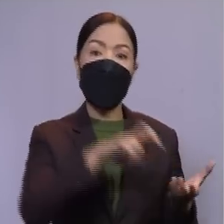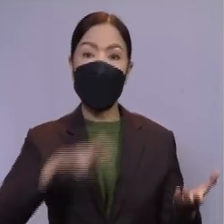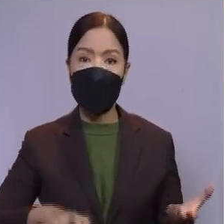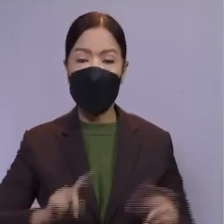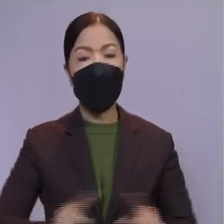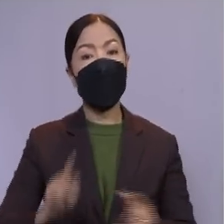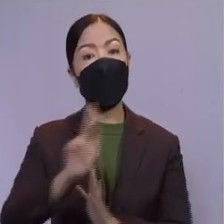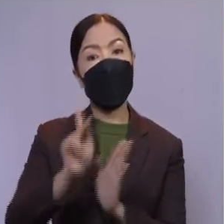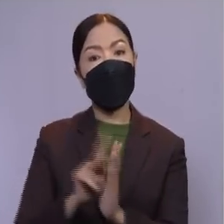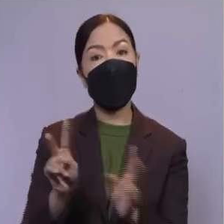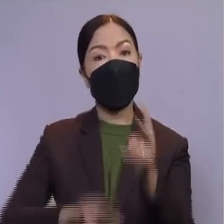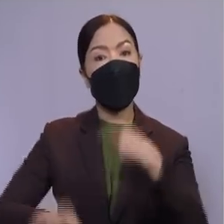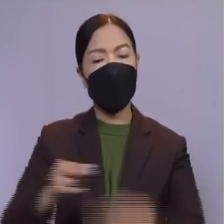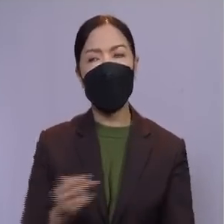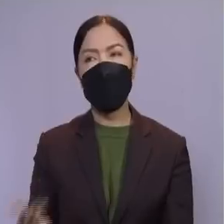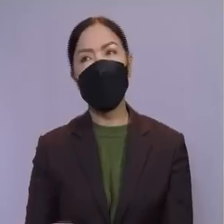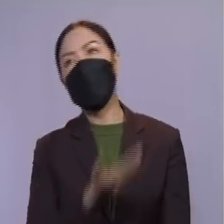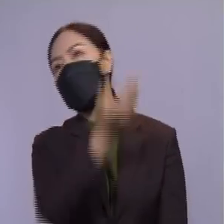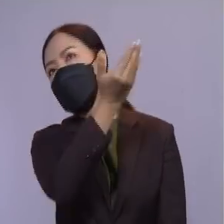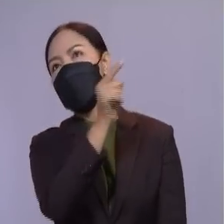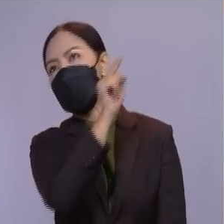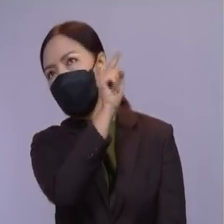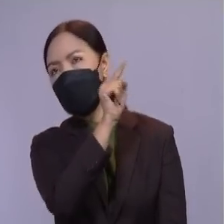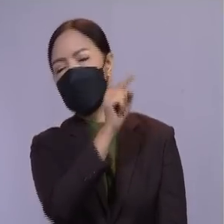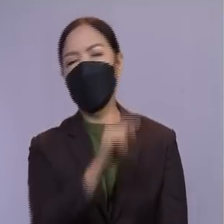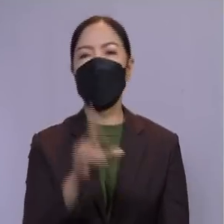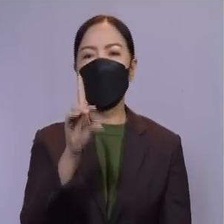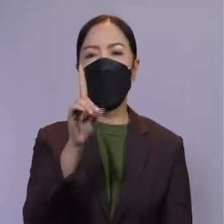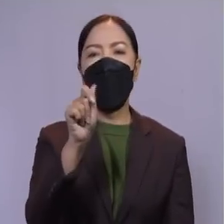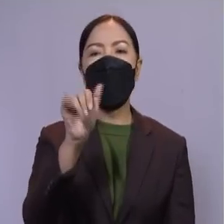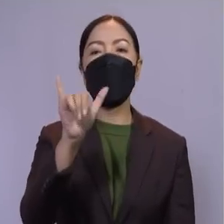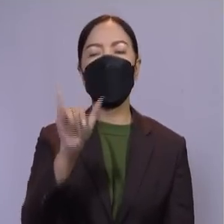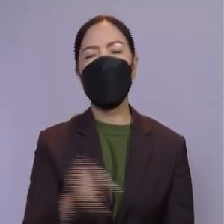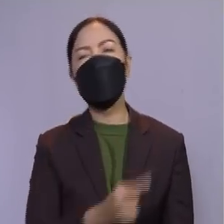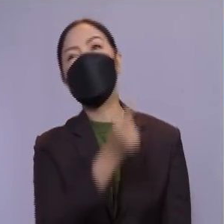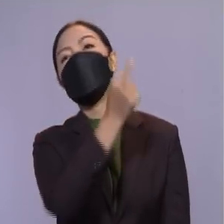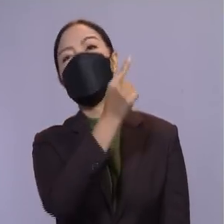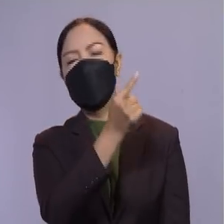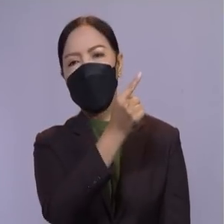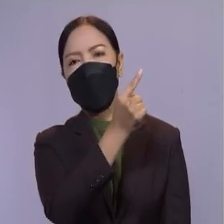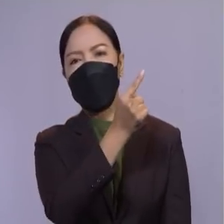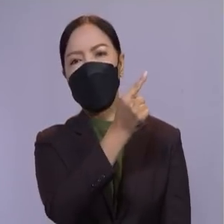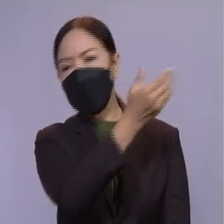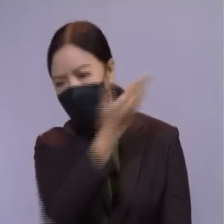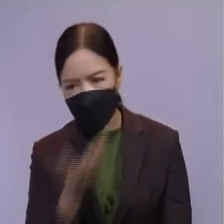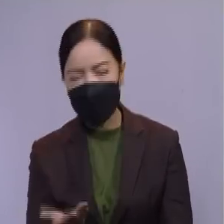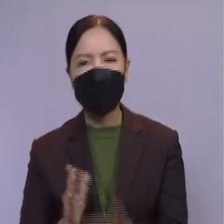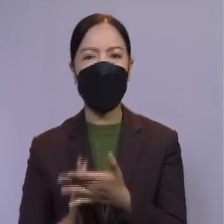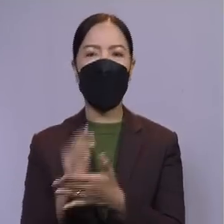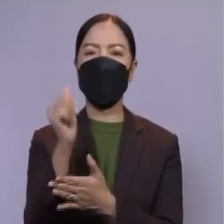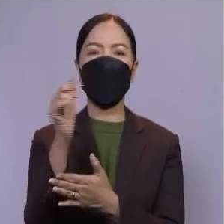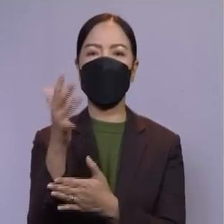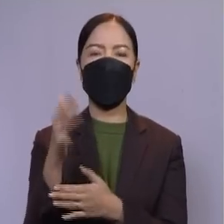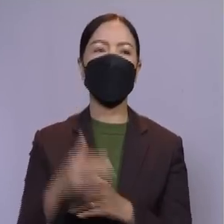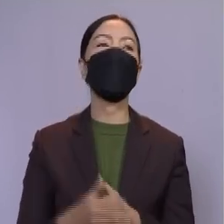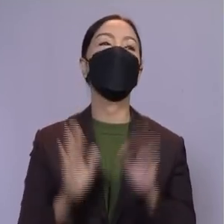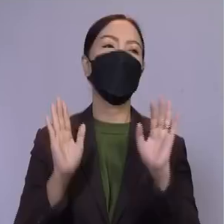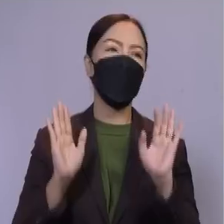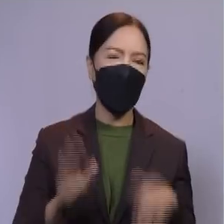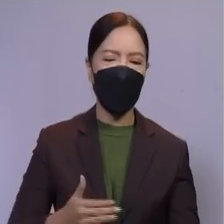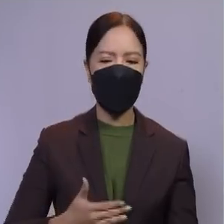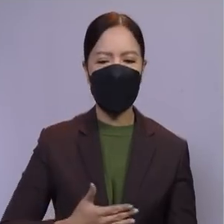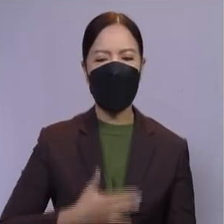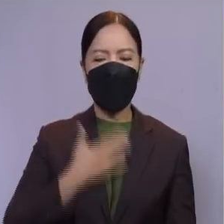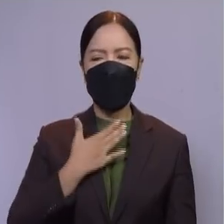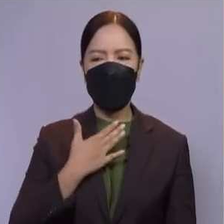ควบคุมกลับค้างเติ่งติดดอยค่ะนี่เลยเป็นฉายาว่าพูดแล้วดอยนะคะไปต่อไม่ได้นะก็เลยเกิดเป็นปัญหาสังคม